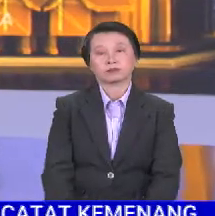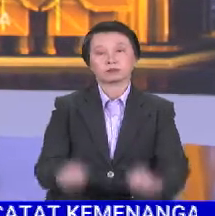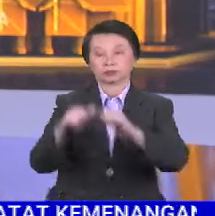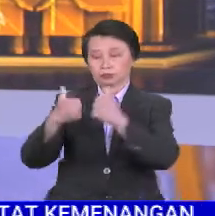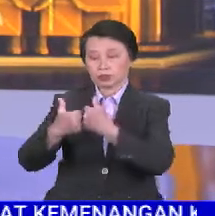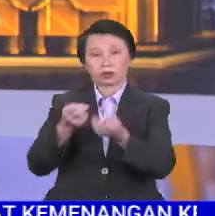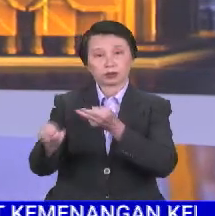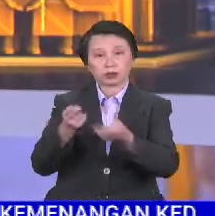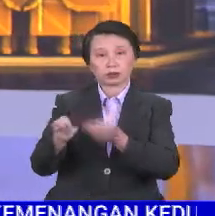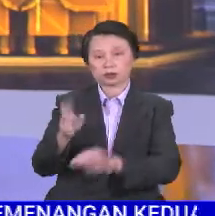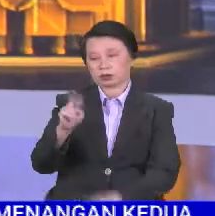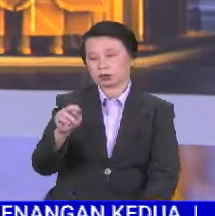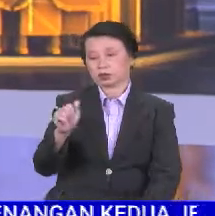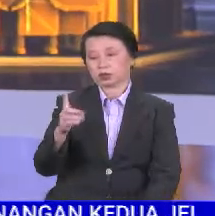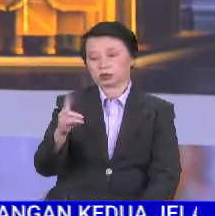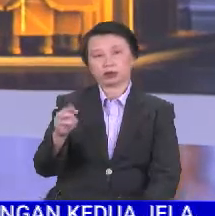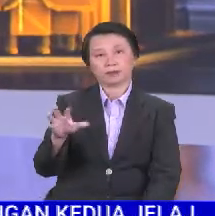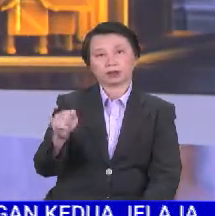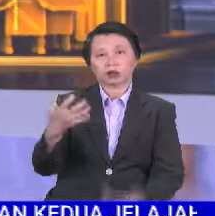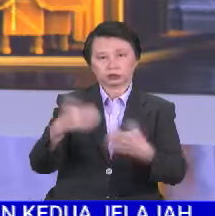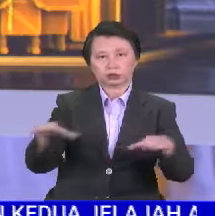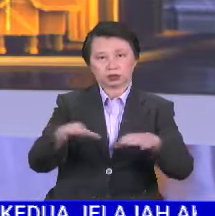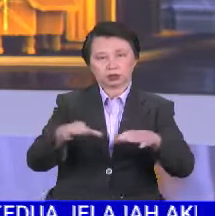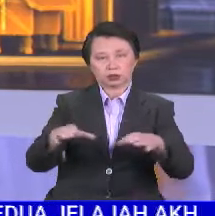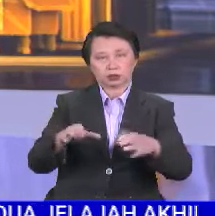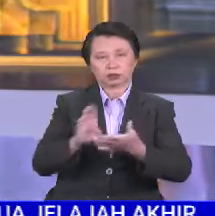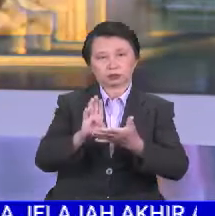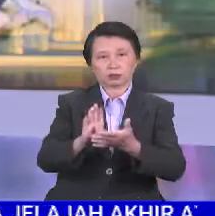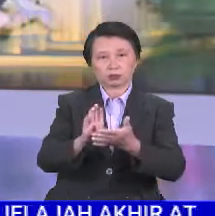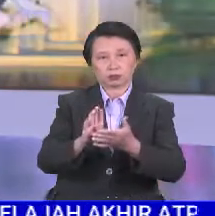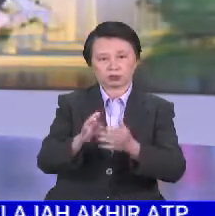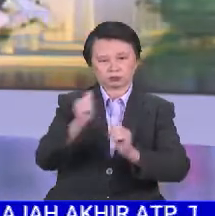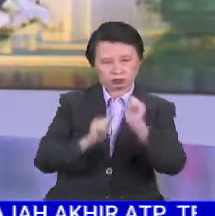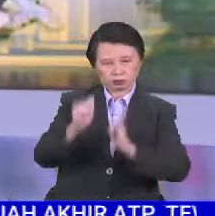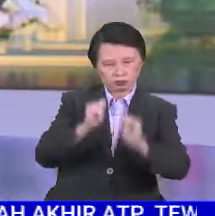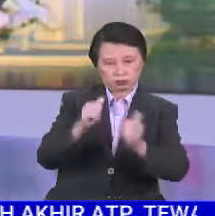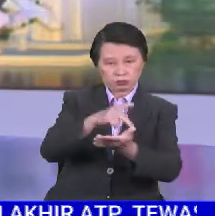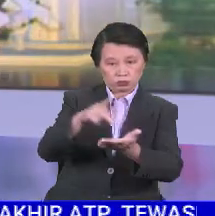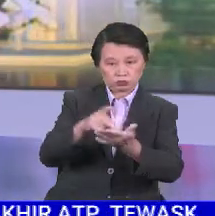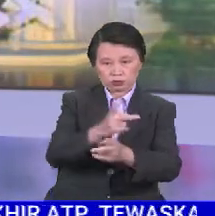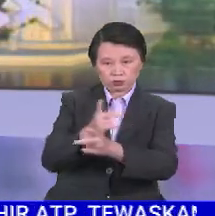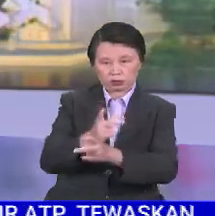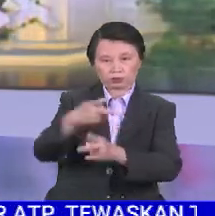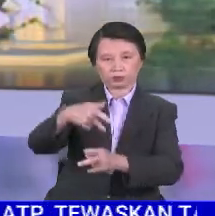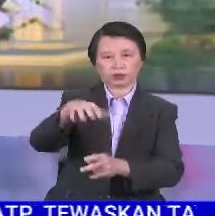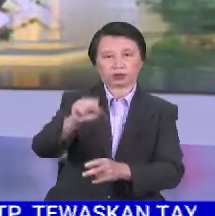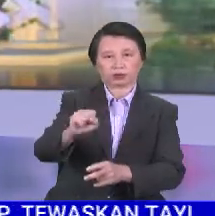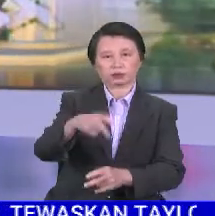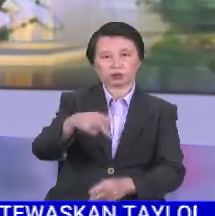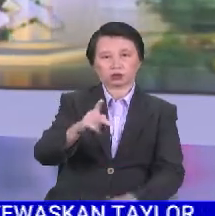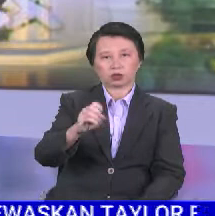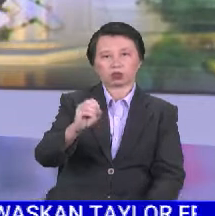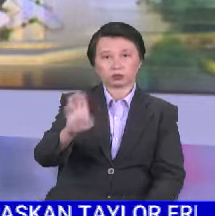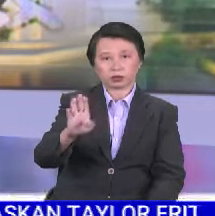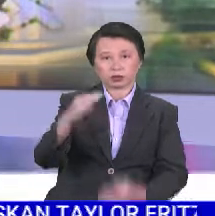Agensi Pengurusan Bencana Negara NADMA telah melaksanakan latih amal dan simulasi bersama Pusat Kawalan Operasi Bencana PKOB